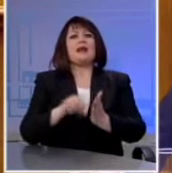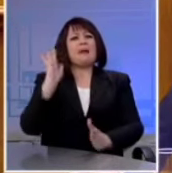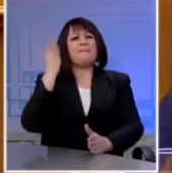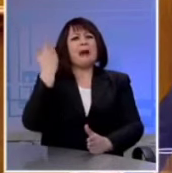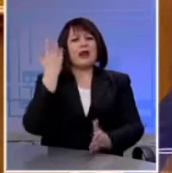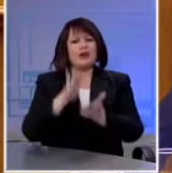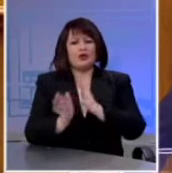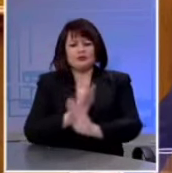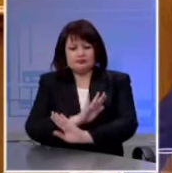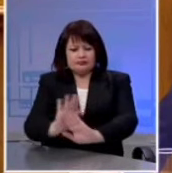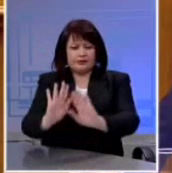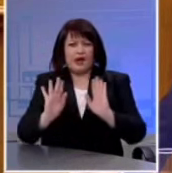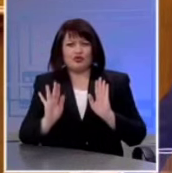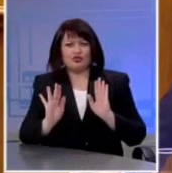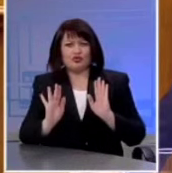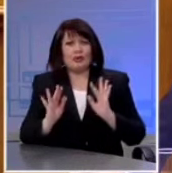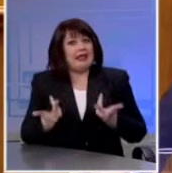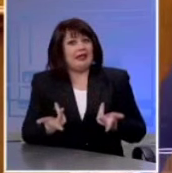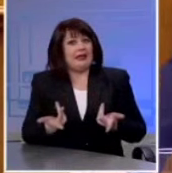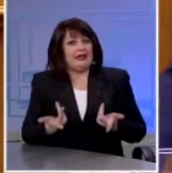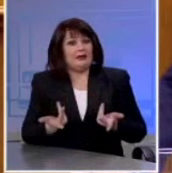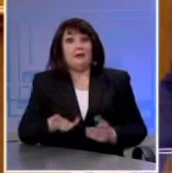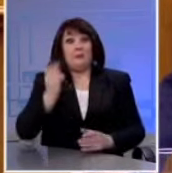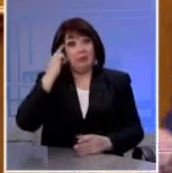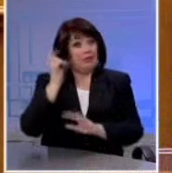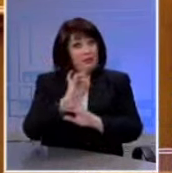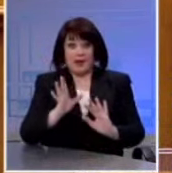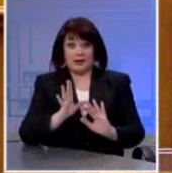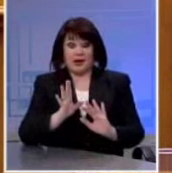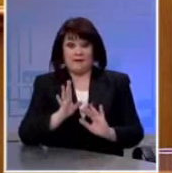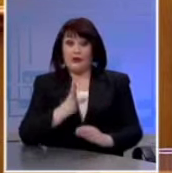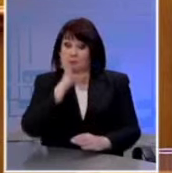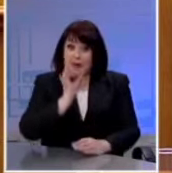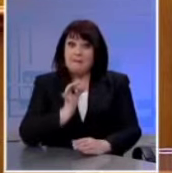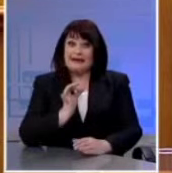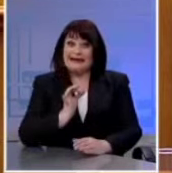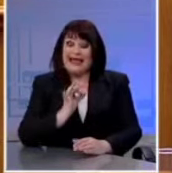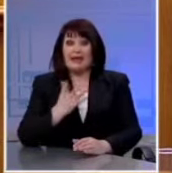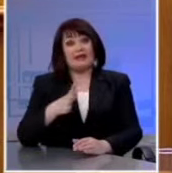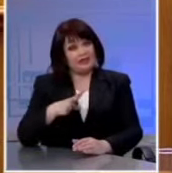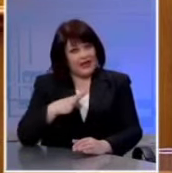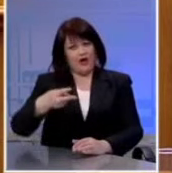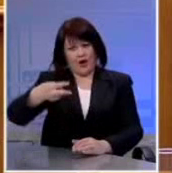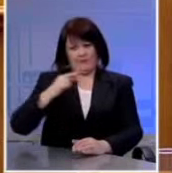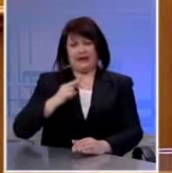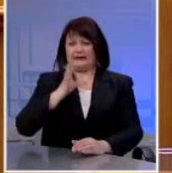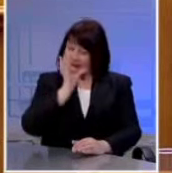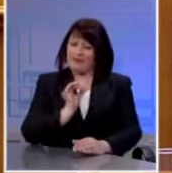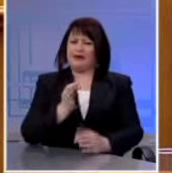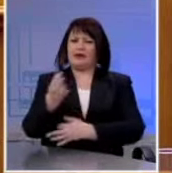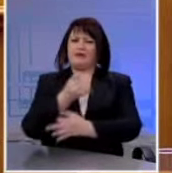του κόμματός του. Και ειλικρινά δεν μπορώ να καταλάβω, και θα ήθελα σε αυτό μια ειλικρινή